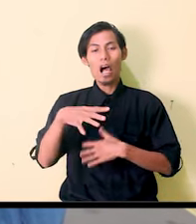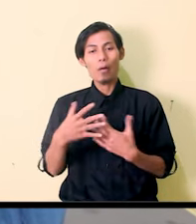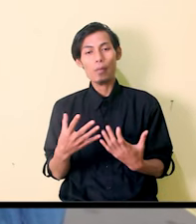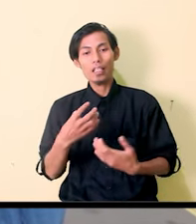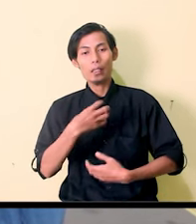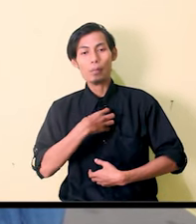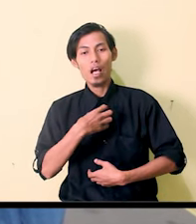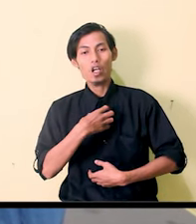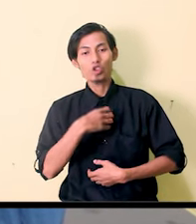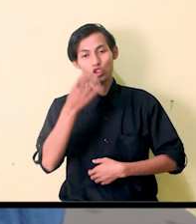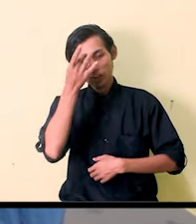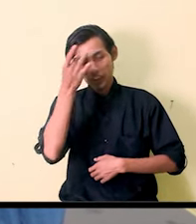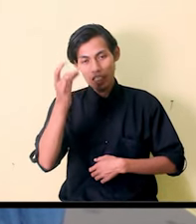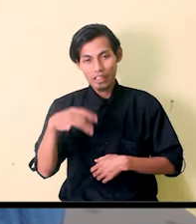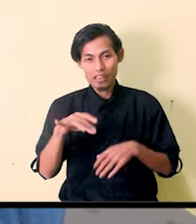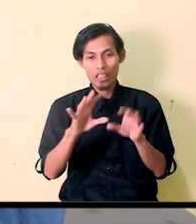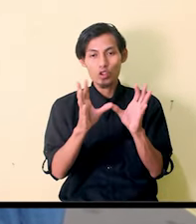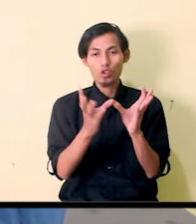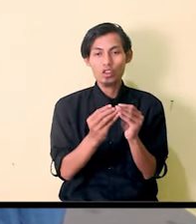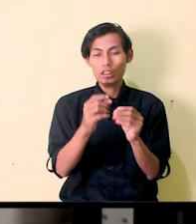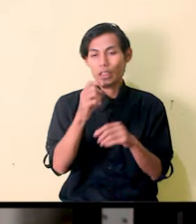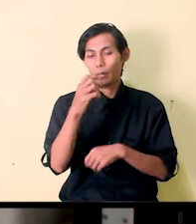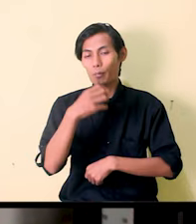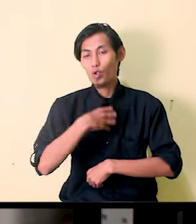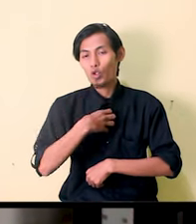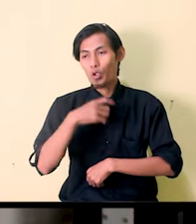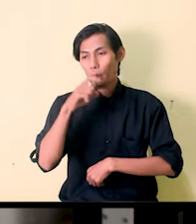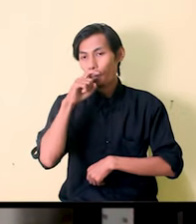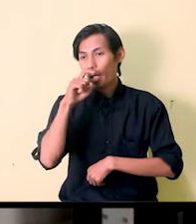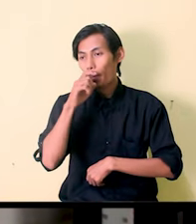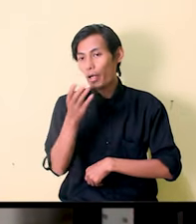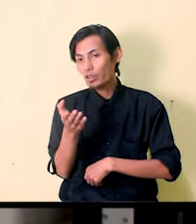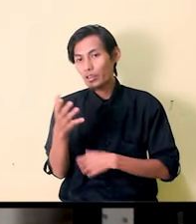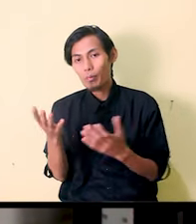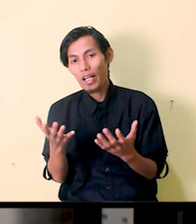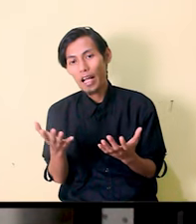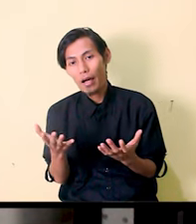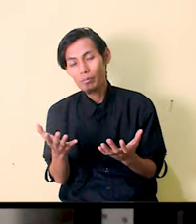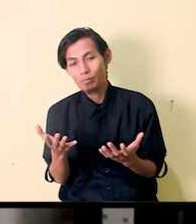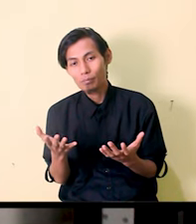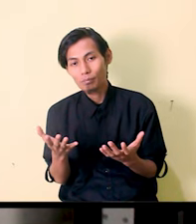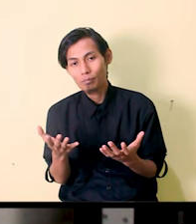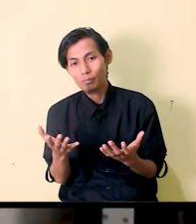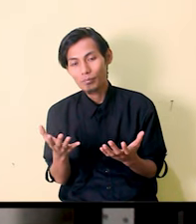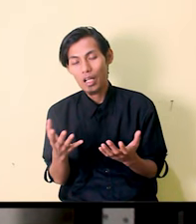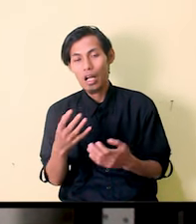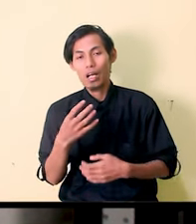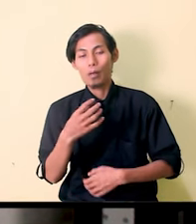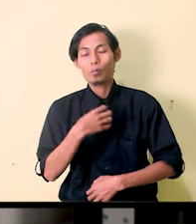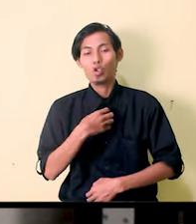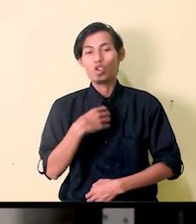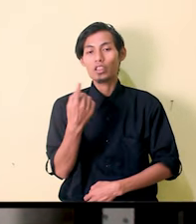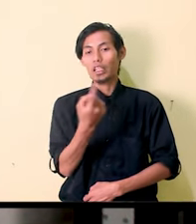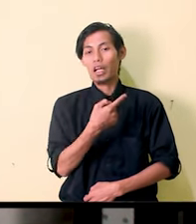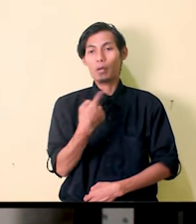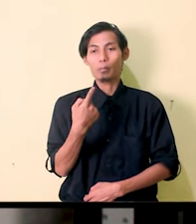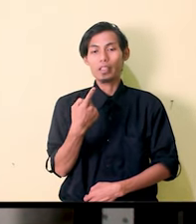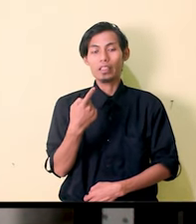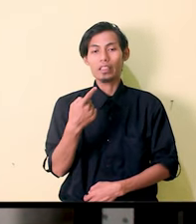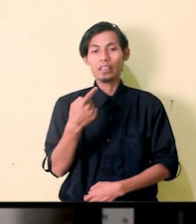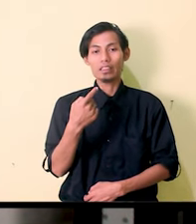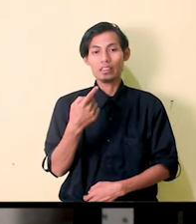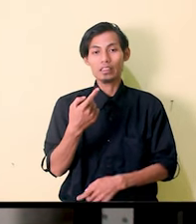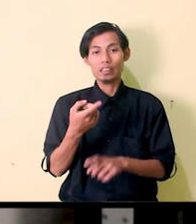dimaksud dengan Desa inklusif menurut Bapak Desa inklusif Menurut kami di pemerintahan desa terbungan tidak mencontoh dan